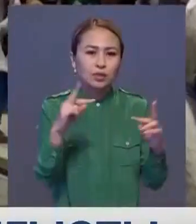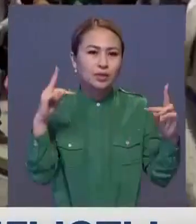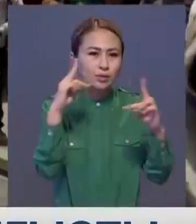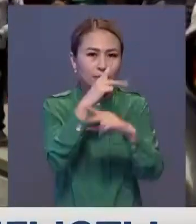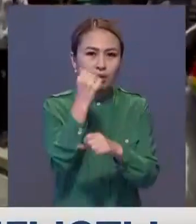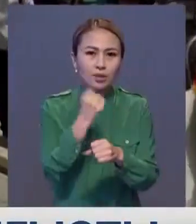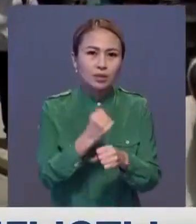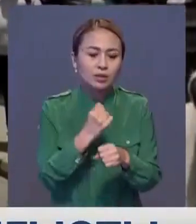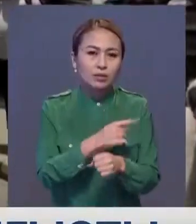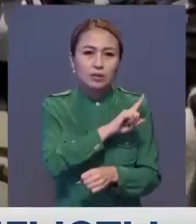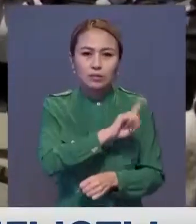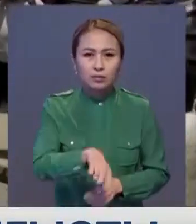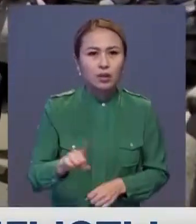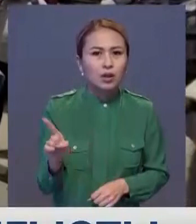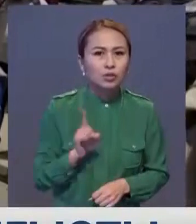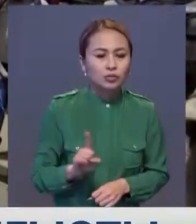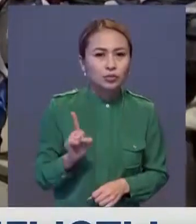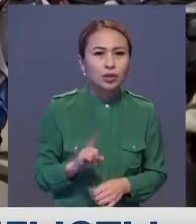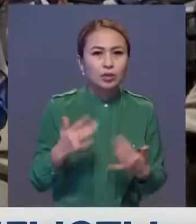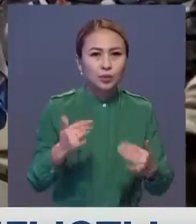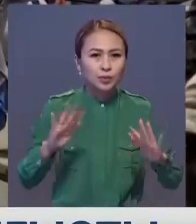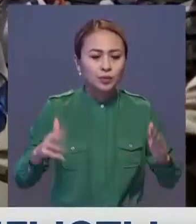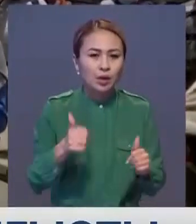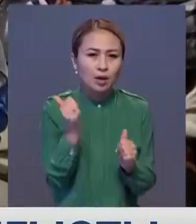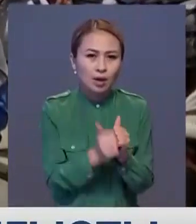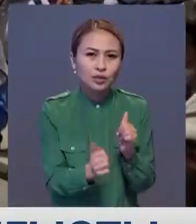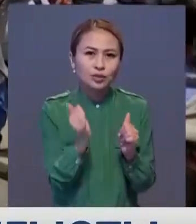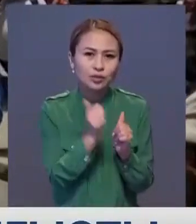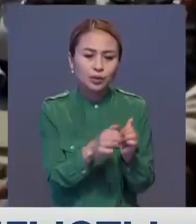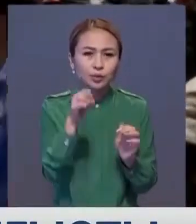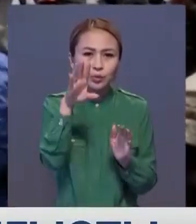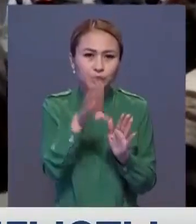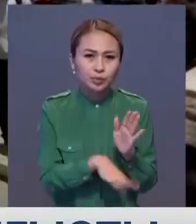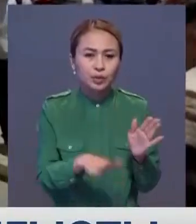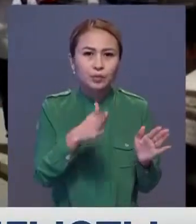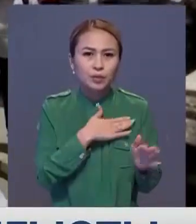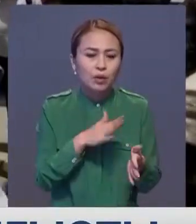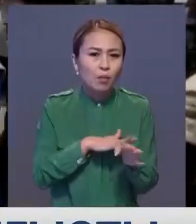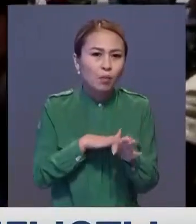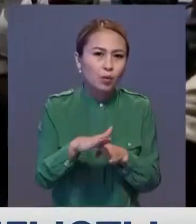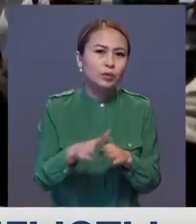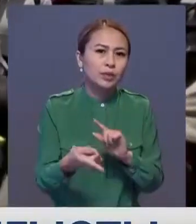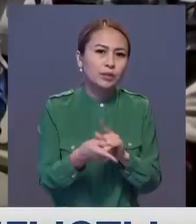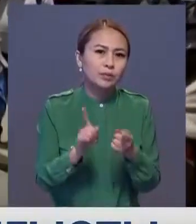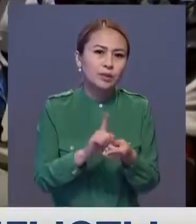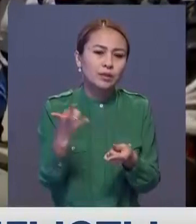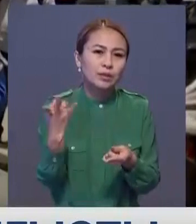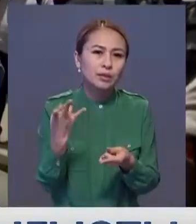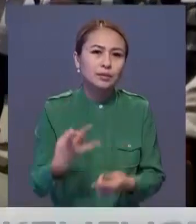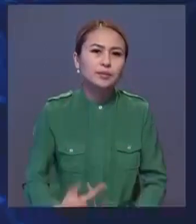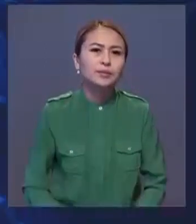бұрмалауды, тоқтатуды талап етеміз. Елдегі жағдай күннен күнге ушығып барады. Бізге түбегейлі өзгеріс керек.